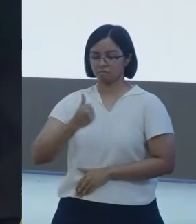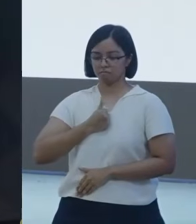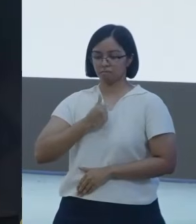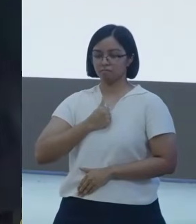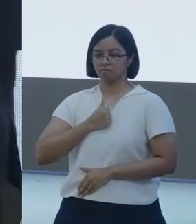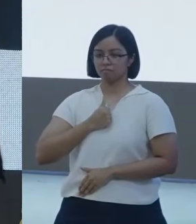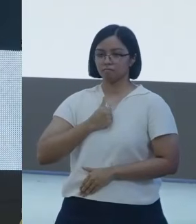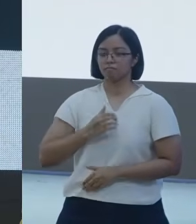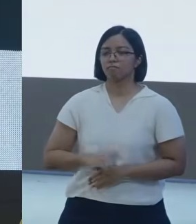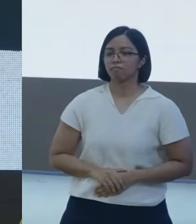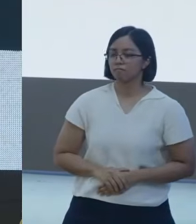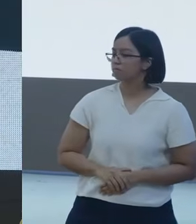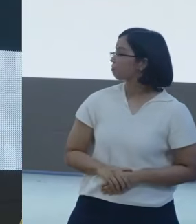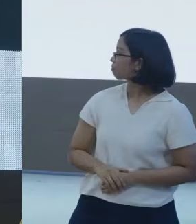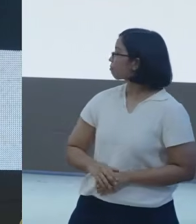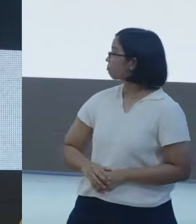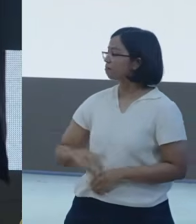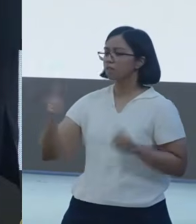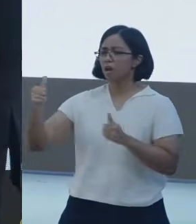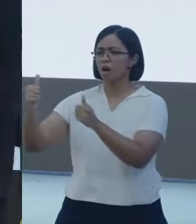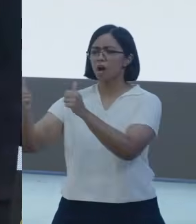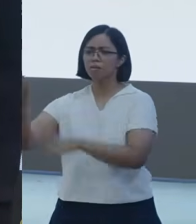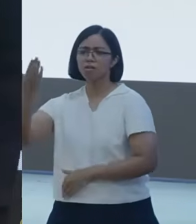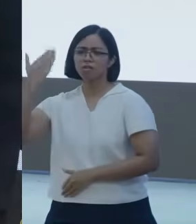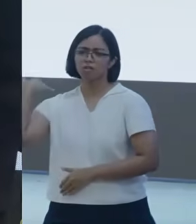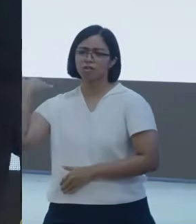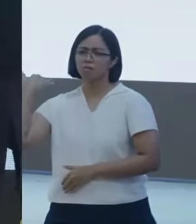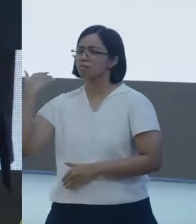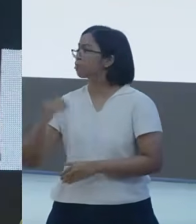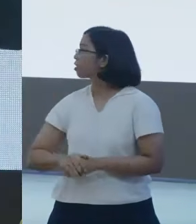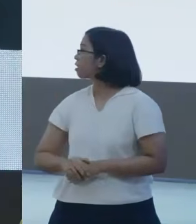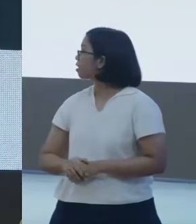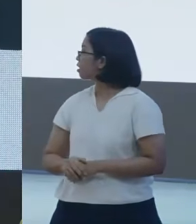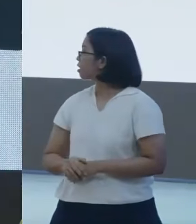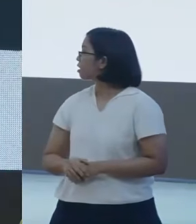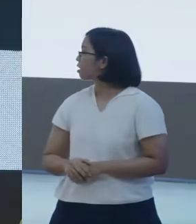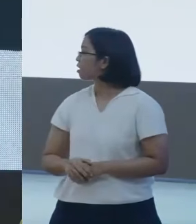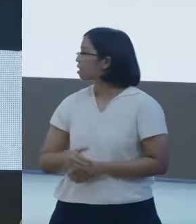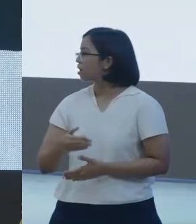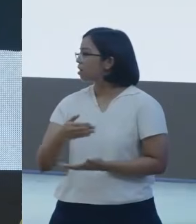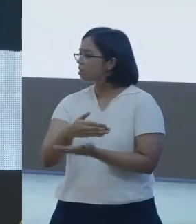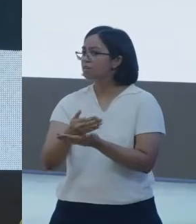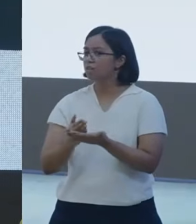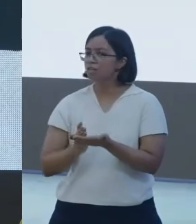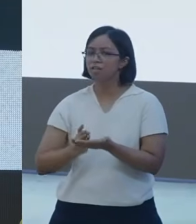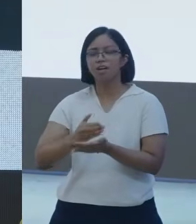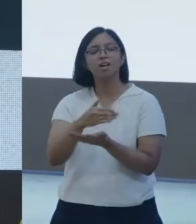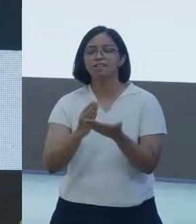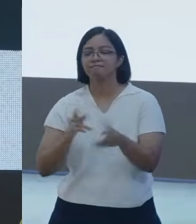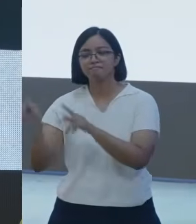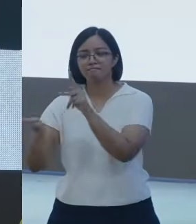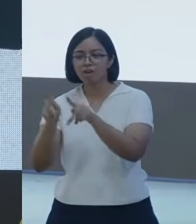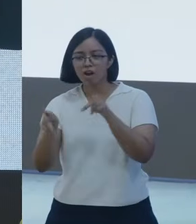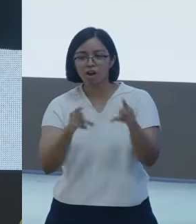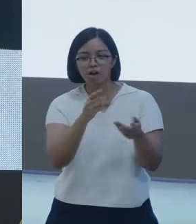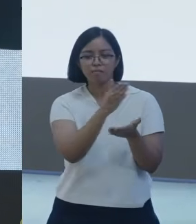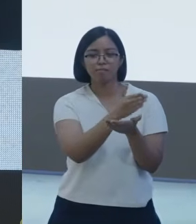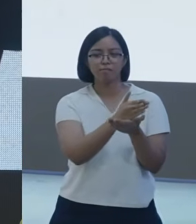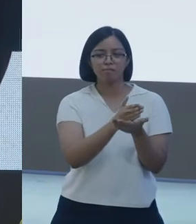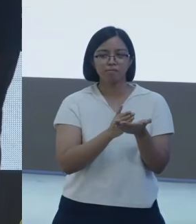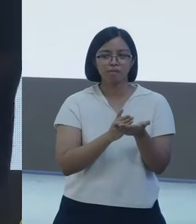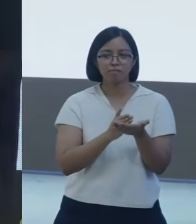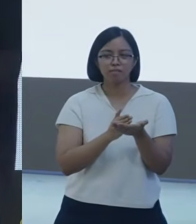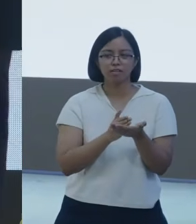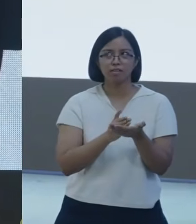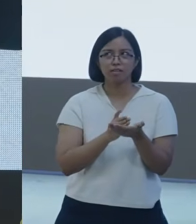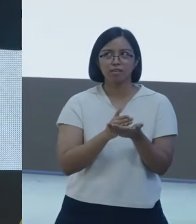ngayon maririnig nyo, may mga iba na tinatawag ang mga pastor nila na apostle, o tinatawag nila